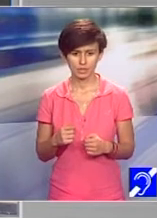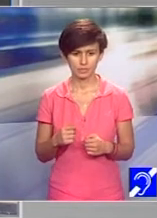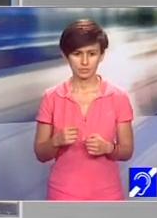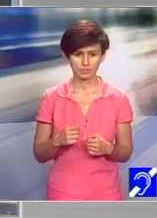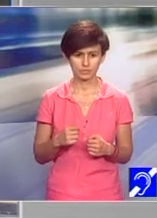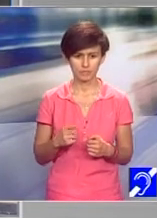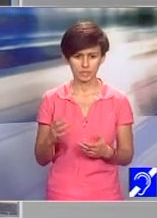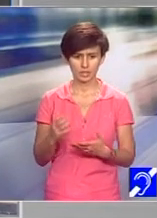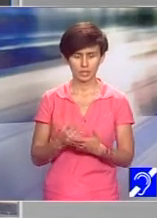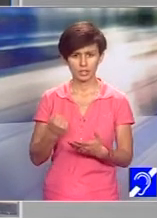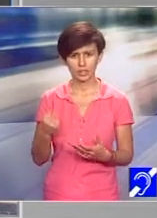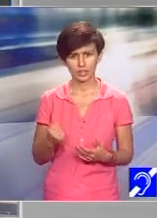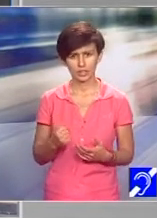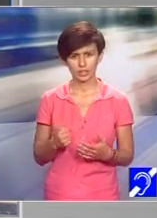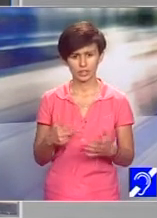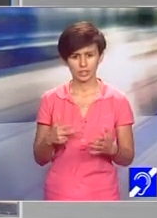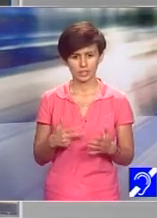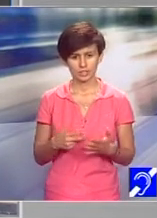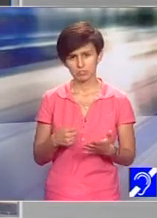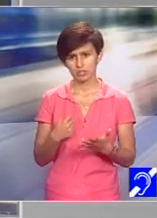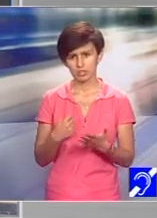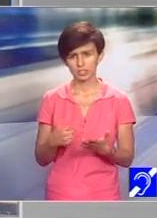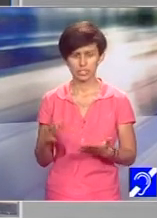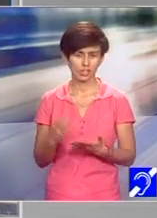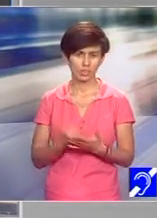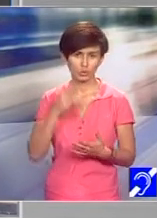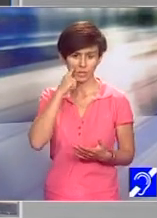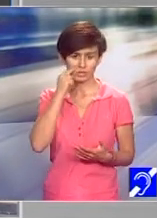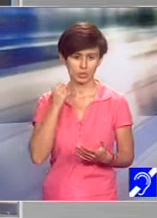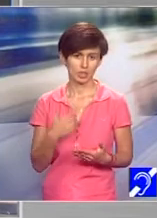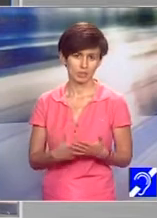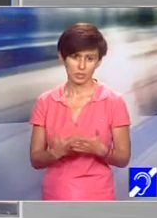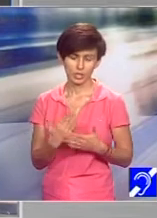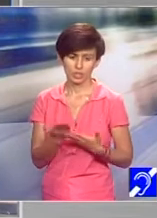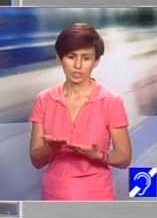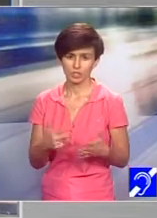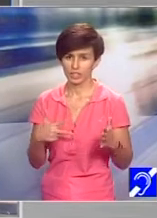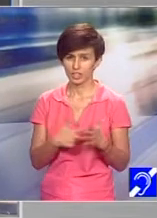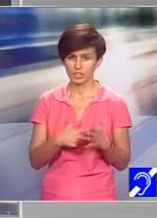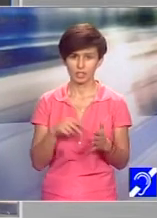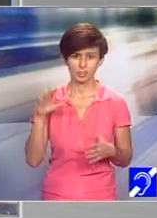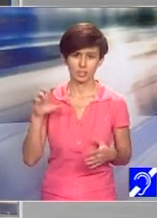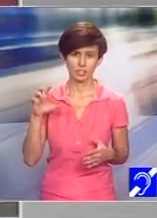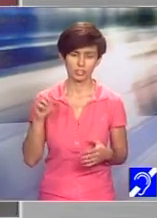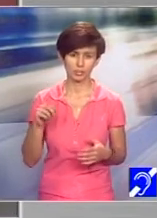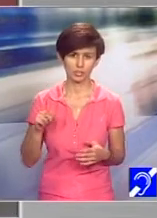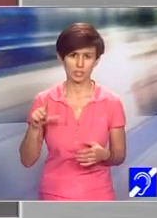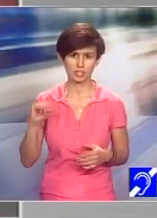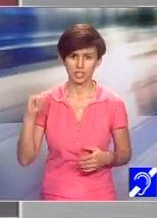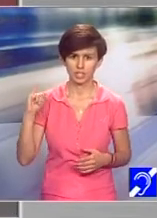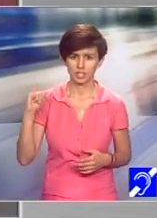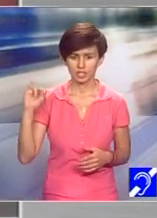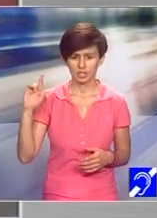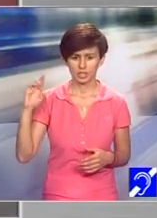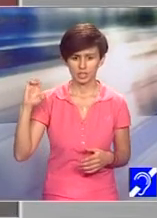venit din Anglia 3500 de lire sterline pe loc, a plecat și a rămas cu buza în frotă. Au recrutat oameni care erau pregătiți în domeniu? Noi am avut